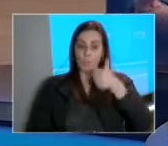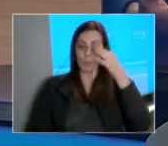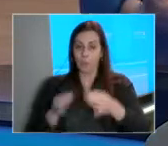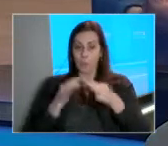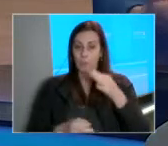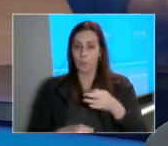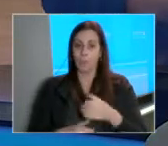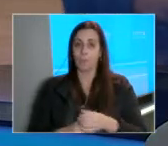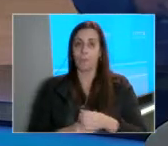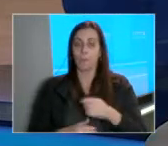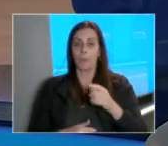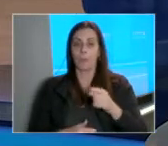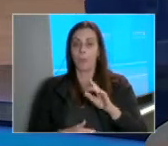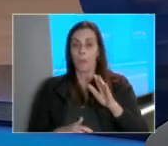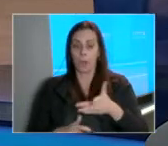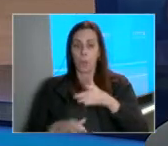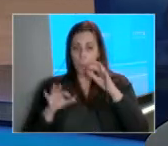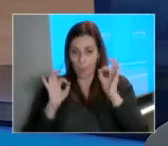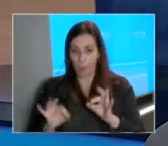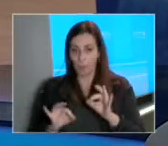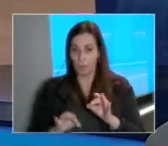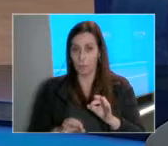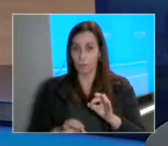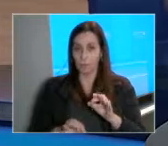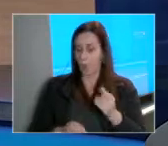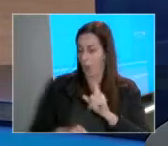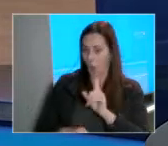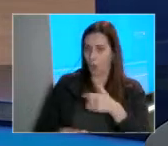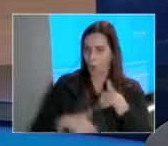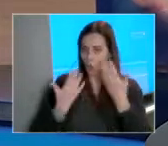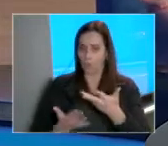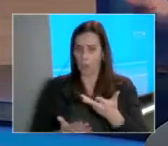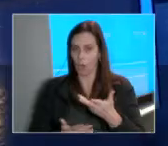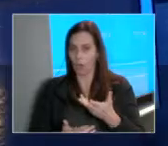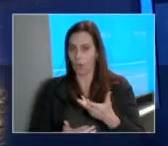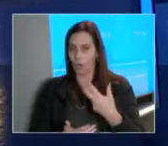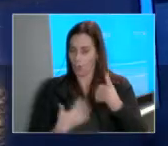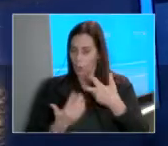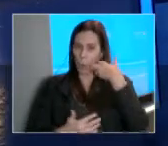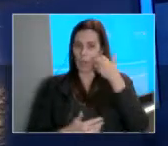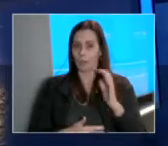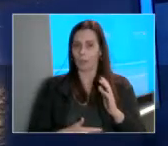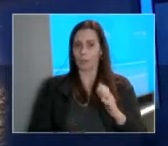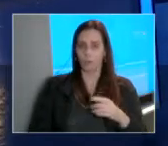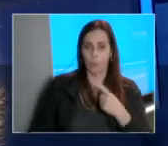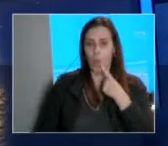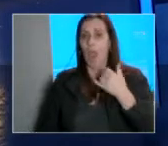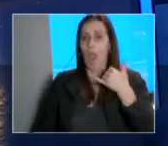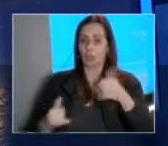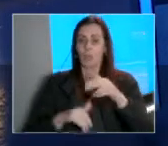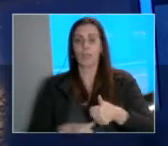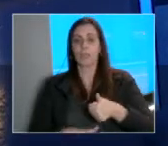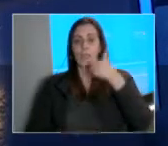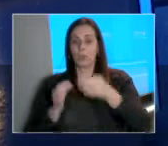שר המשפטים אמיר אוחנה. איך הוא באמת... לא, מה זה להפיל? אני נותנת לו קרדיט. מה זה להפיל? אוקיי, סליחה. אני אומרת, עכשיו יש לנו